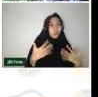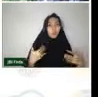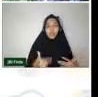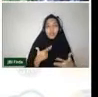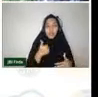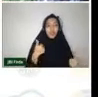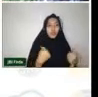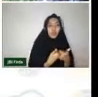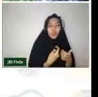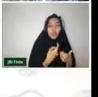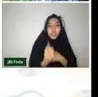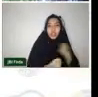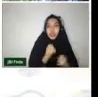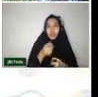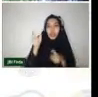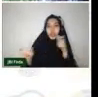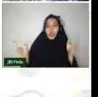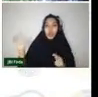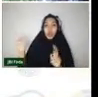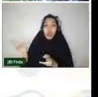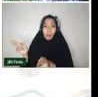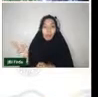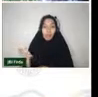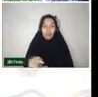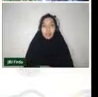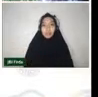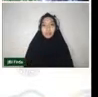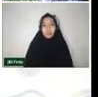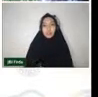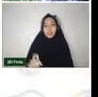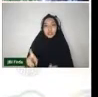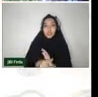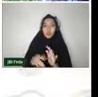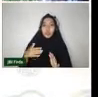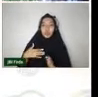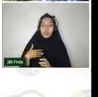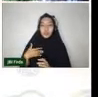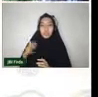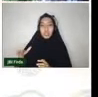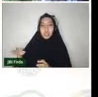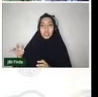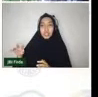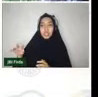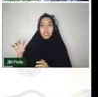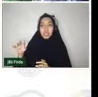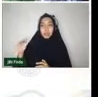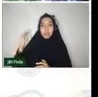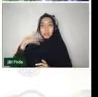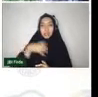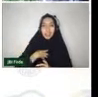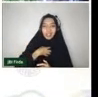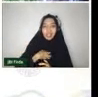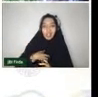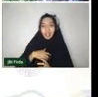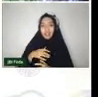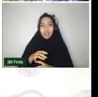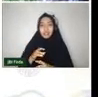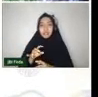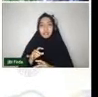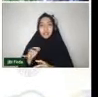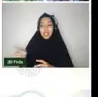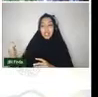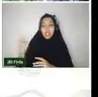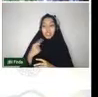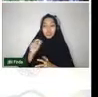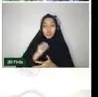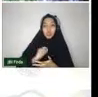yang dilakukan oleh orang-orang normal gitu. Punya misalnya anak-anak yang punya kelainan mental, keterbelakangan mental, tetapi hadir ke sekolah dengan